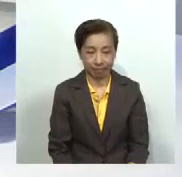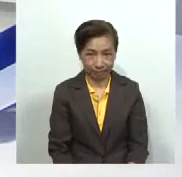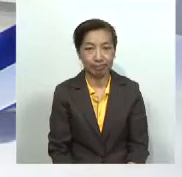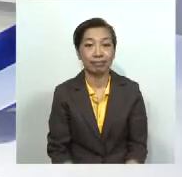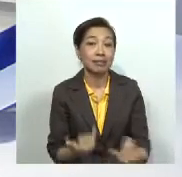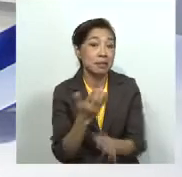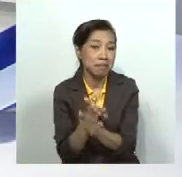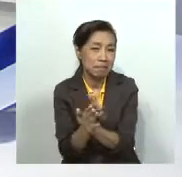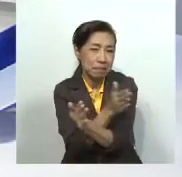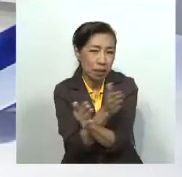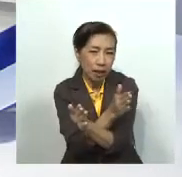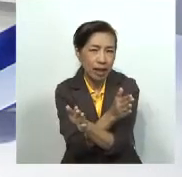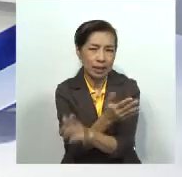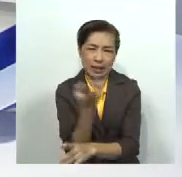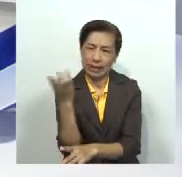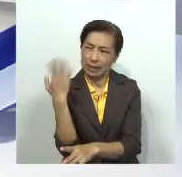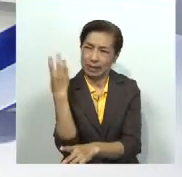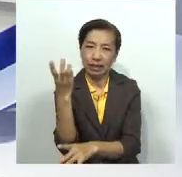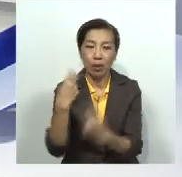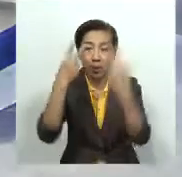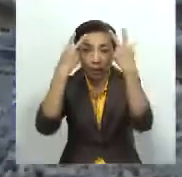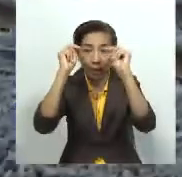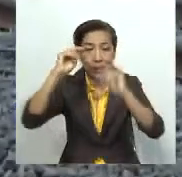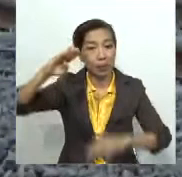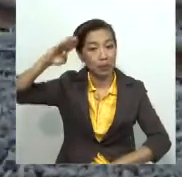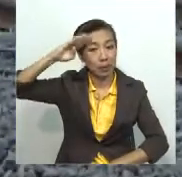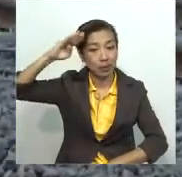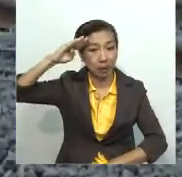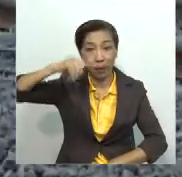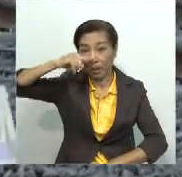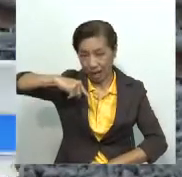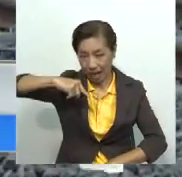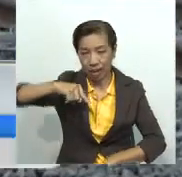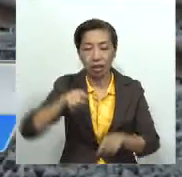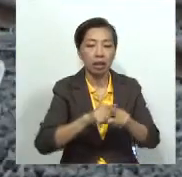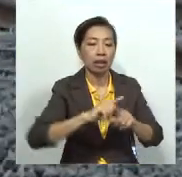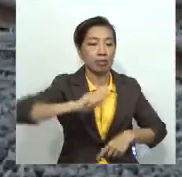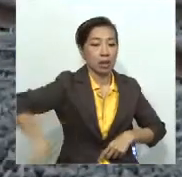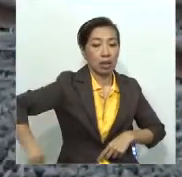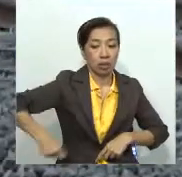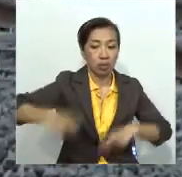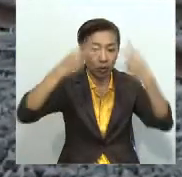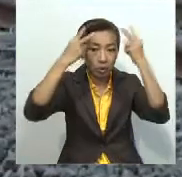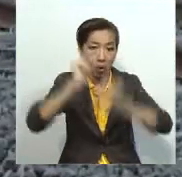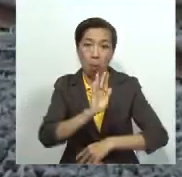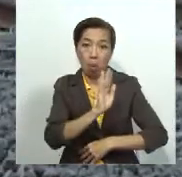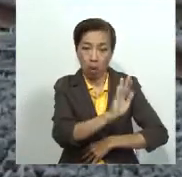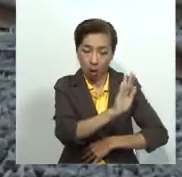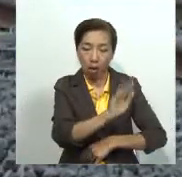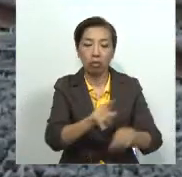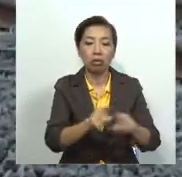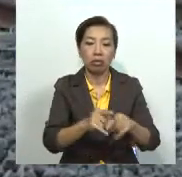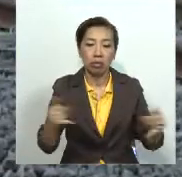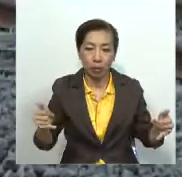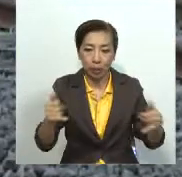ครับเมื่อไม่กี่นาทีก่อนหน้านี้ครับพลเอกประยุทธ์จันทร์โอชานายกรัฐมนตรีของไทยครับและสมเด็จฮุนเซนนายกรัฐมนตรีของกัมพูช